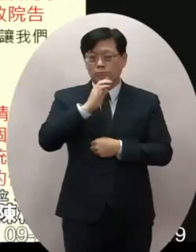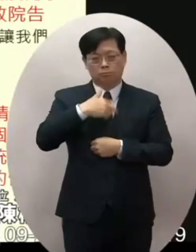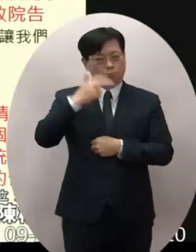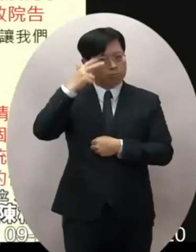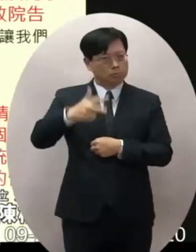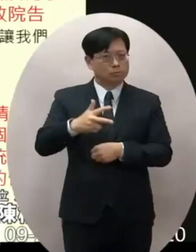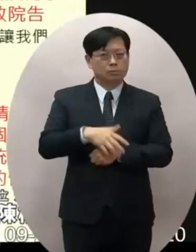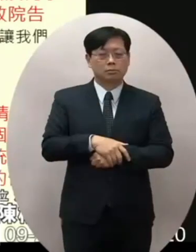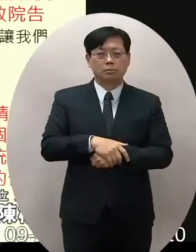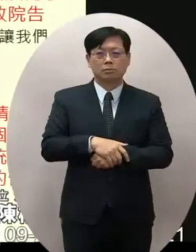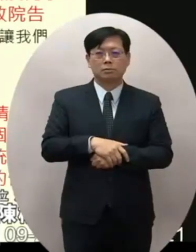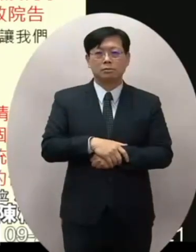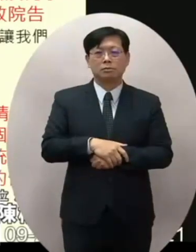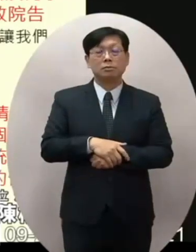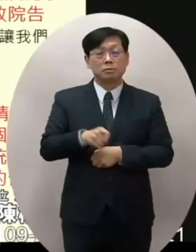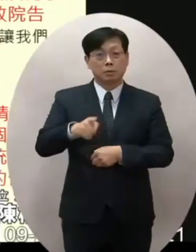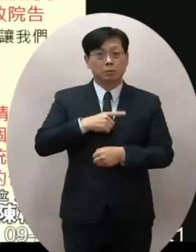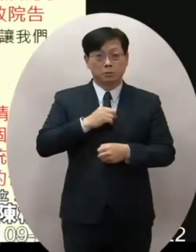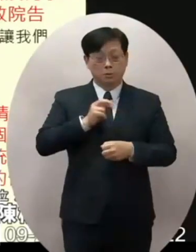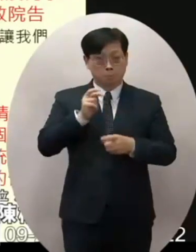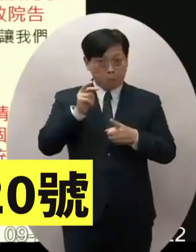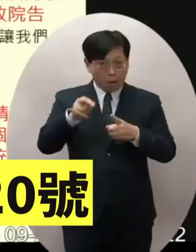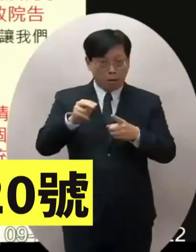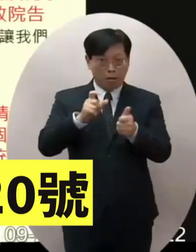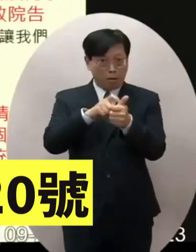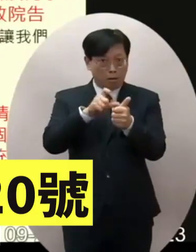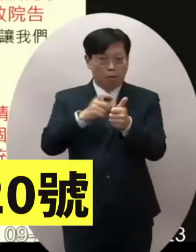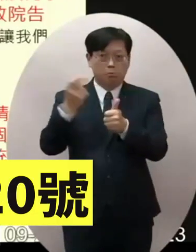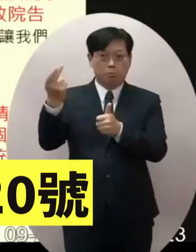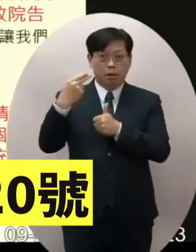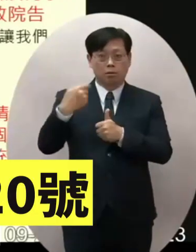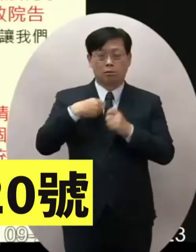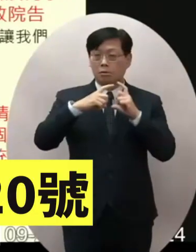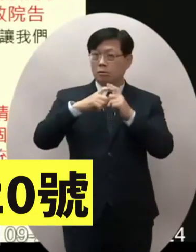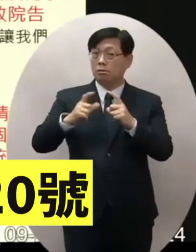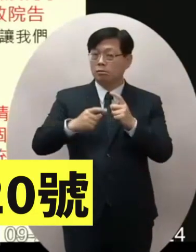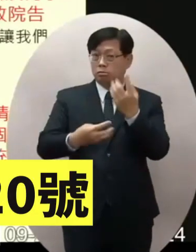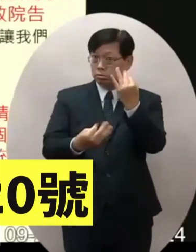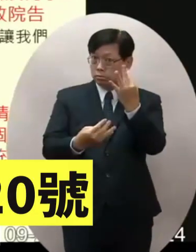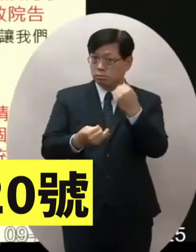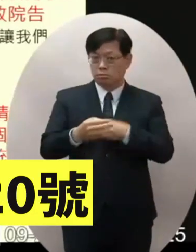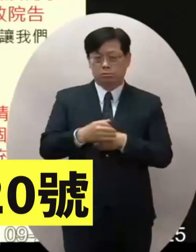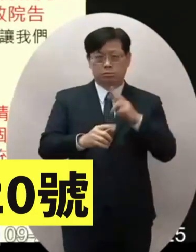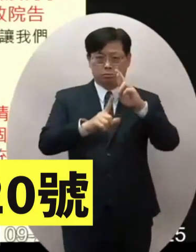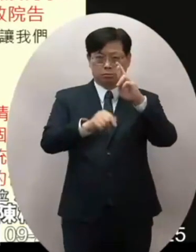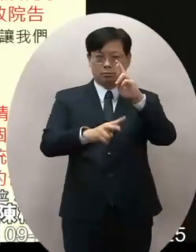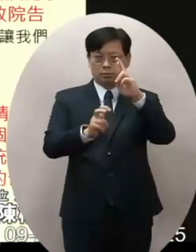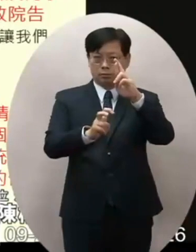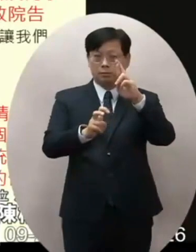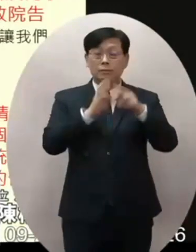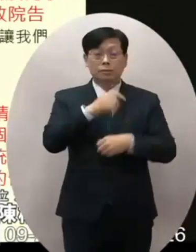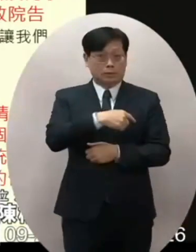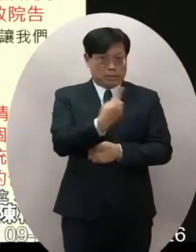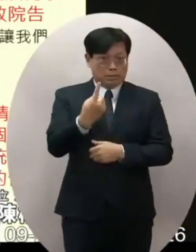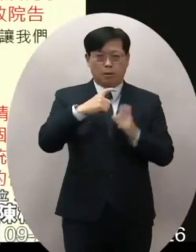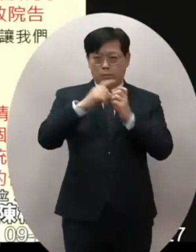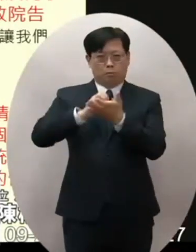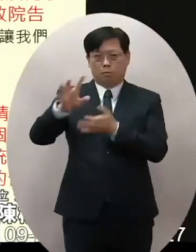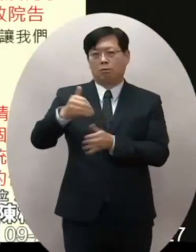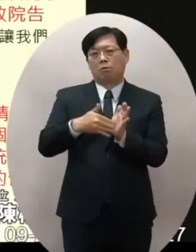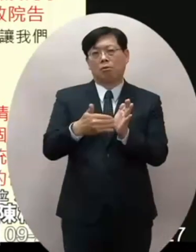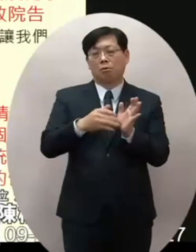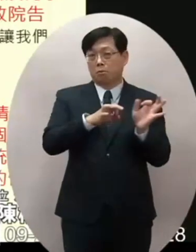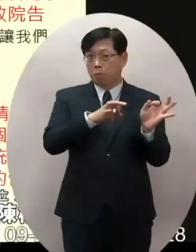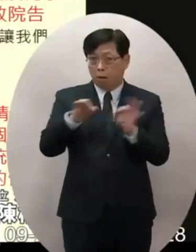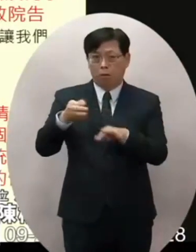下礼拜。所以呢，他是我们看他的题目呢，要求我们回应的时间是12月20号，就是礼拜一回应就好了，就